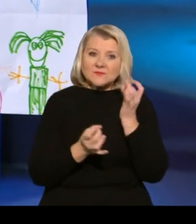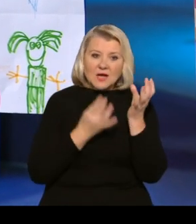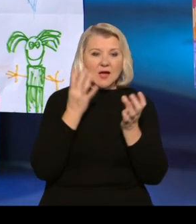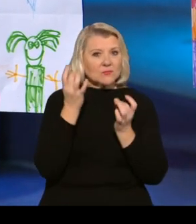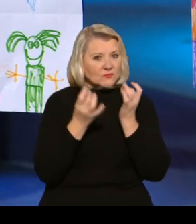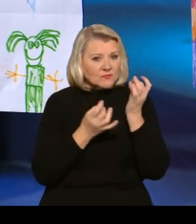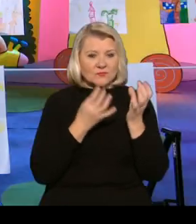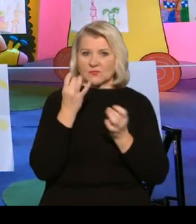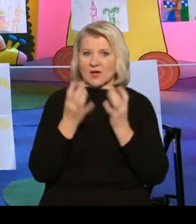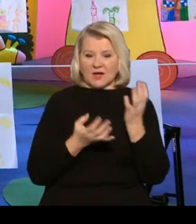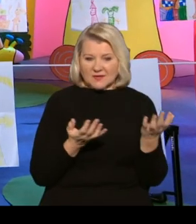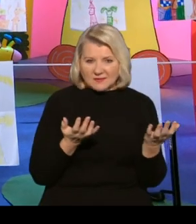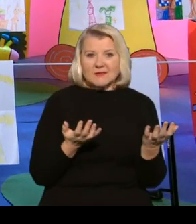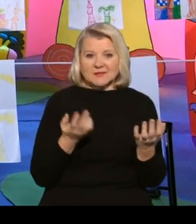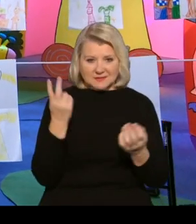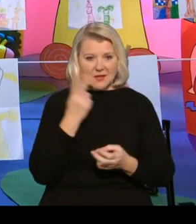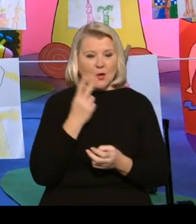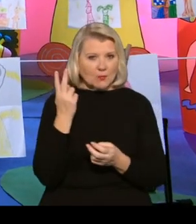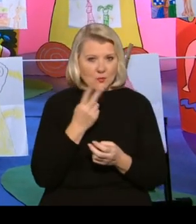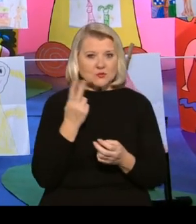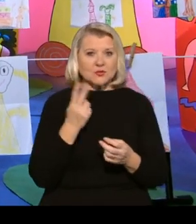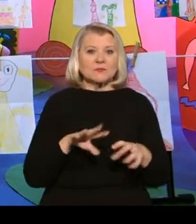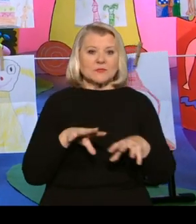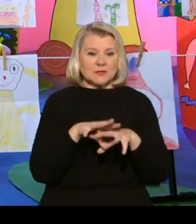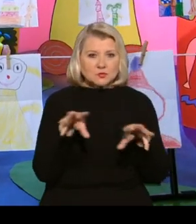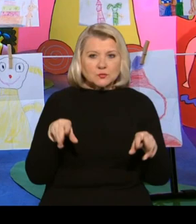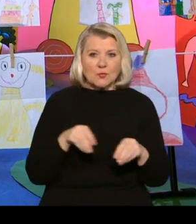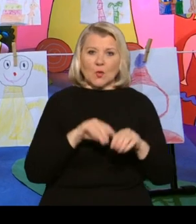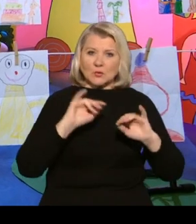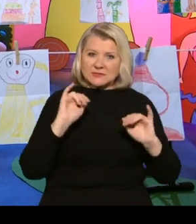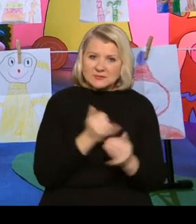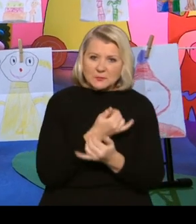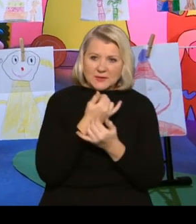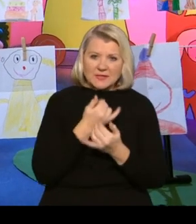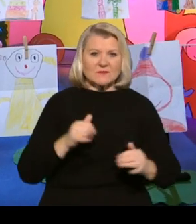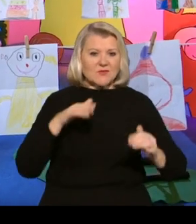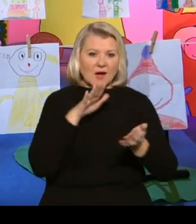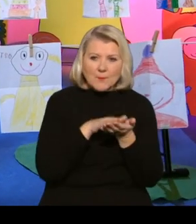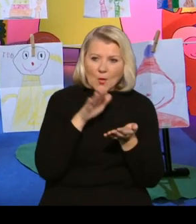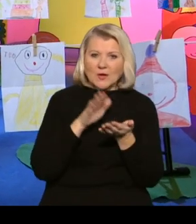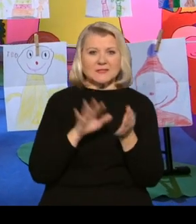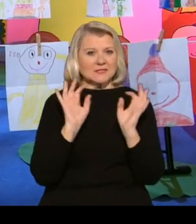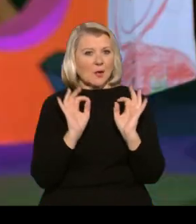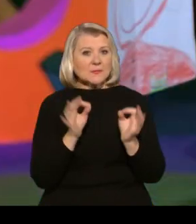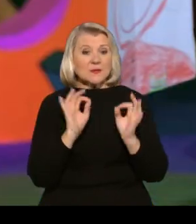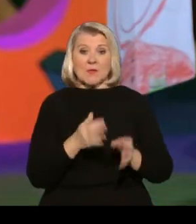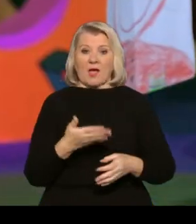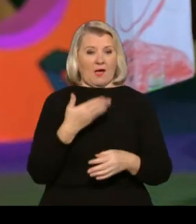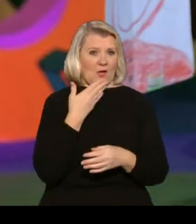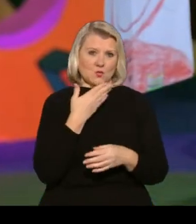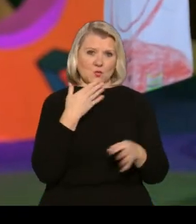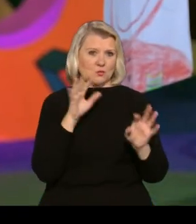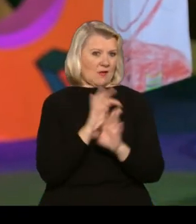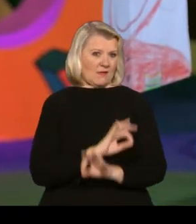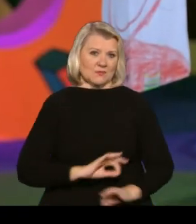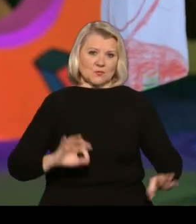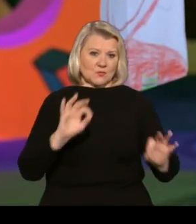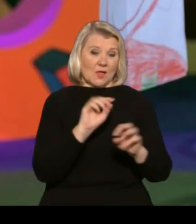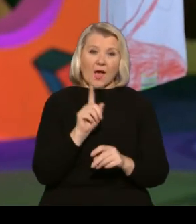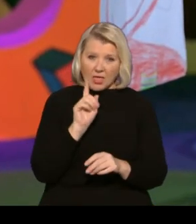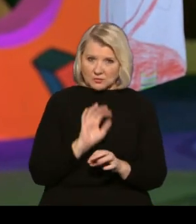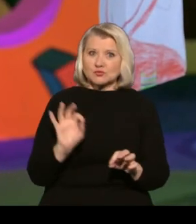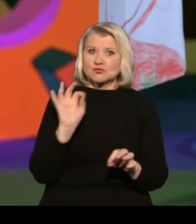to být jinačí. Zaspíváme, pokecáme, nuda ta nám nestačí. Ještě, že mám